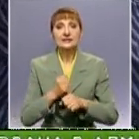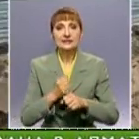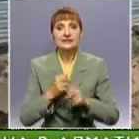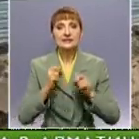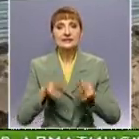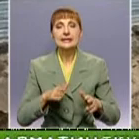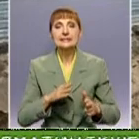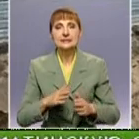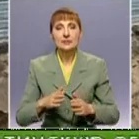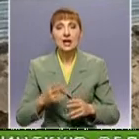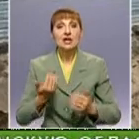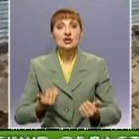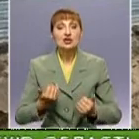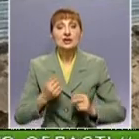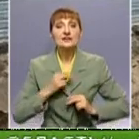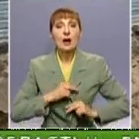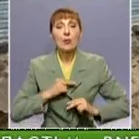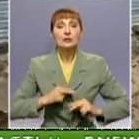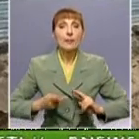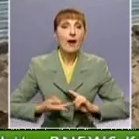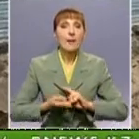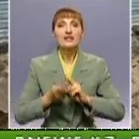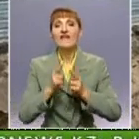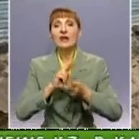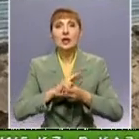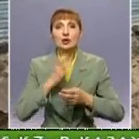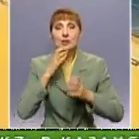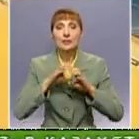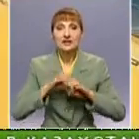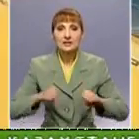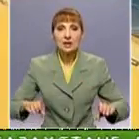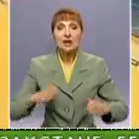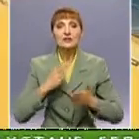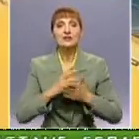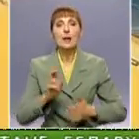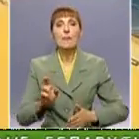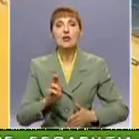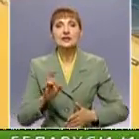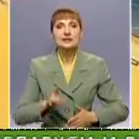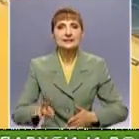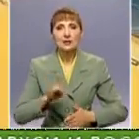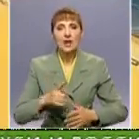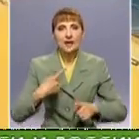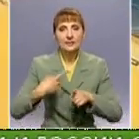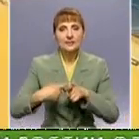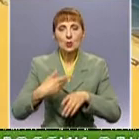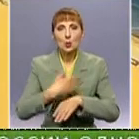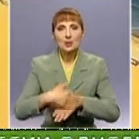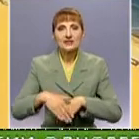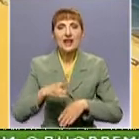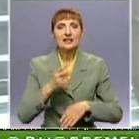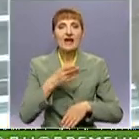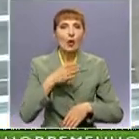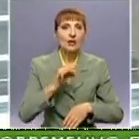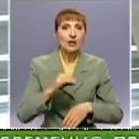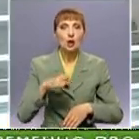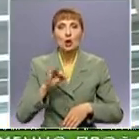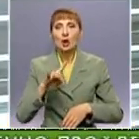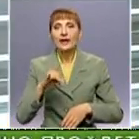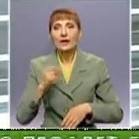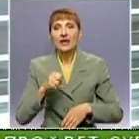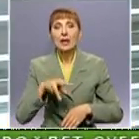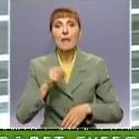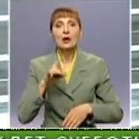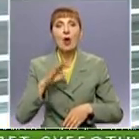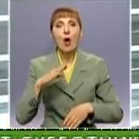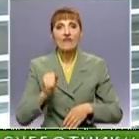отдыха. Сейчас работы по обновлению тепломагистрали ведутся в Бастандыкском районе на пересечении улиц Наваи Турайгырова и